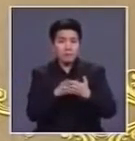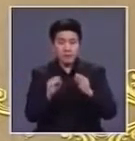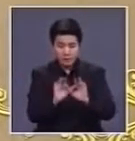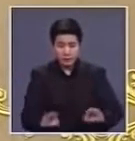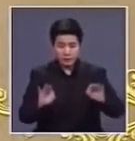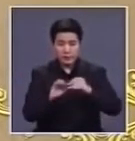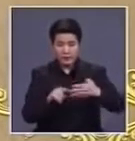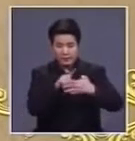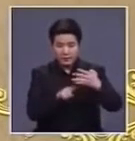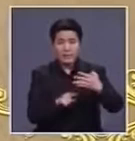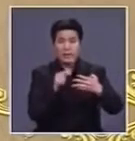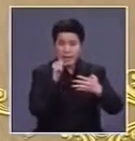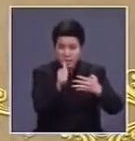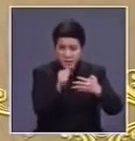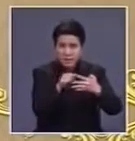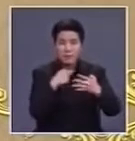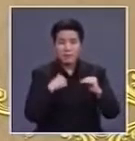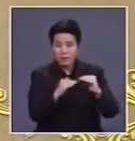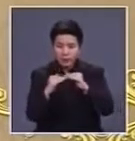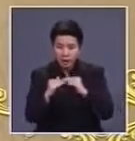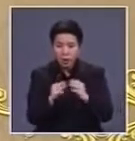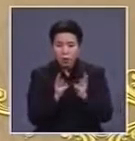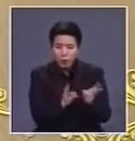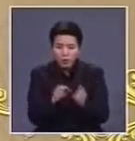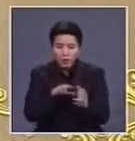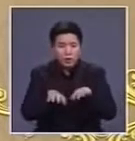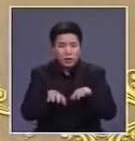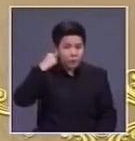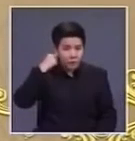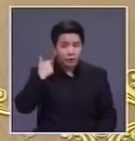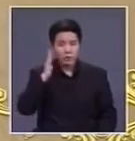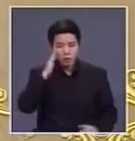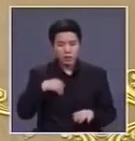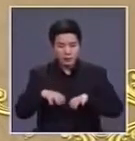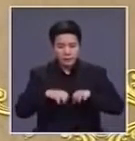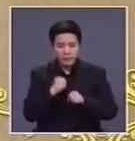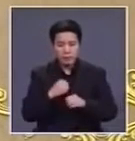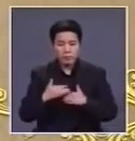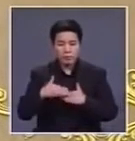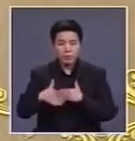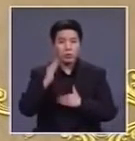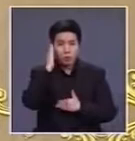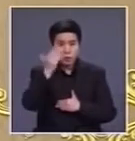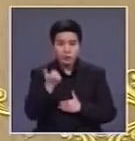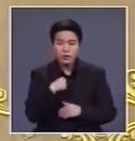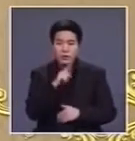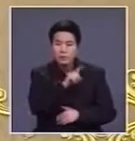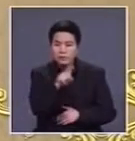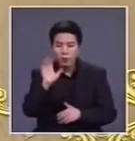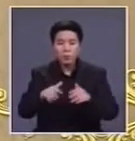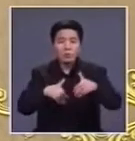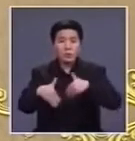ายสื่อดีมีความเท่าทันบูรณาการกลไกและใช้กฎหมายเป็นการนะครับสำหรับผลการสำรวจความคิดเห็นของประชา